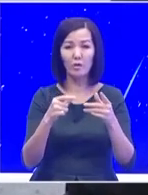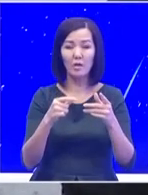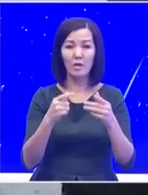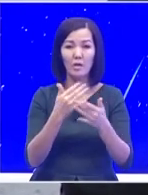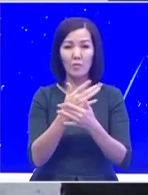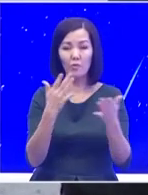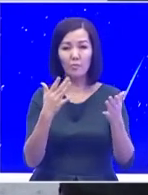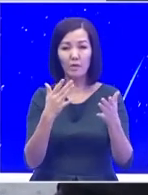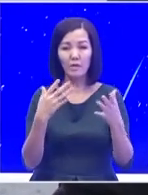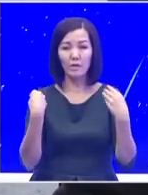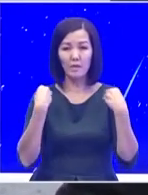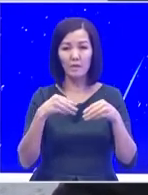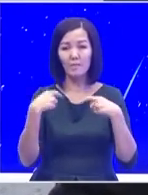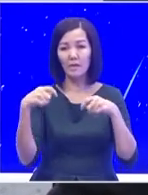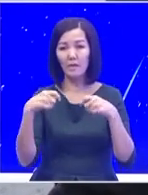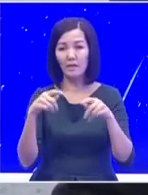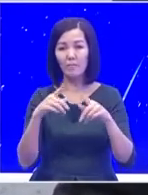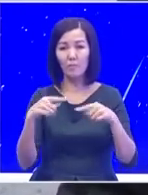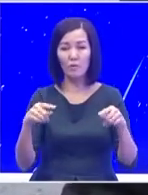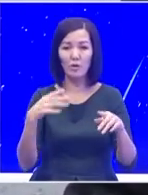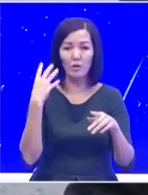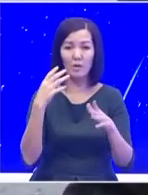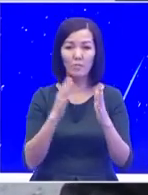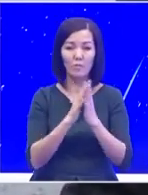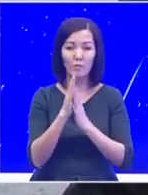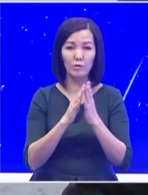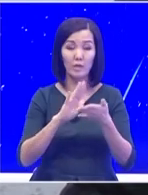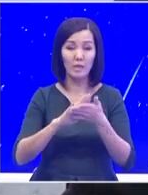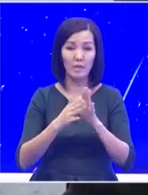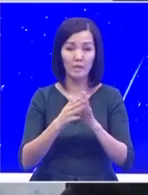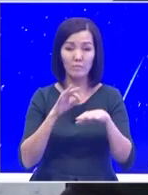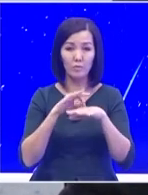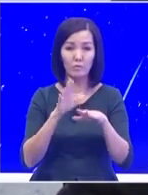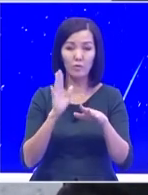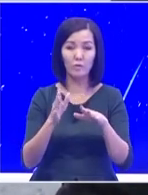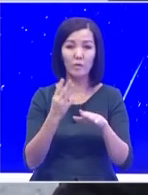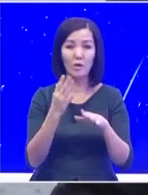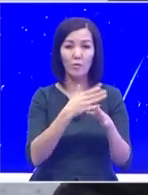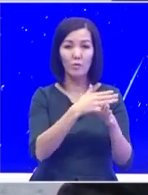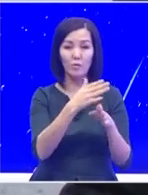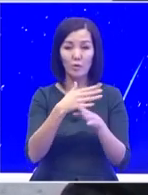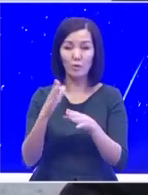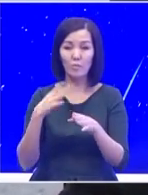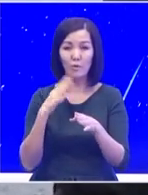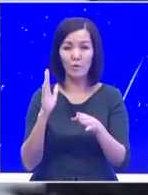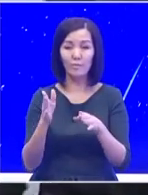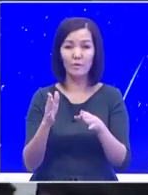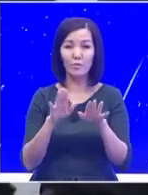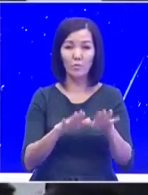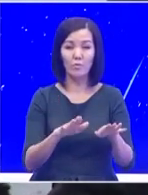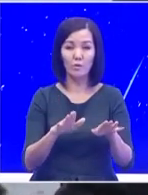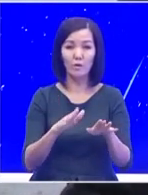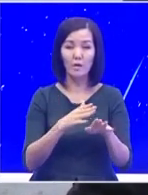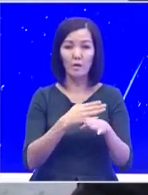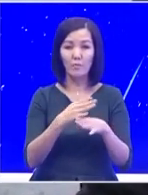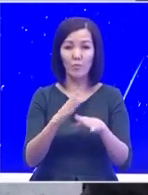киім сататындарды бөлек, фрукт овощтарын бөлек-бөлек, өздерімен келістім қазір. Бұлар төртке бөлеміз, сол төрт жерге орын қазір